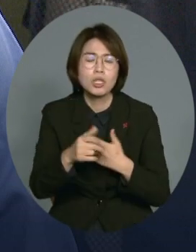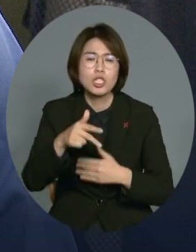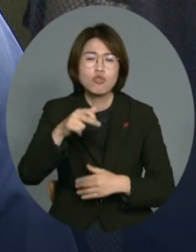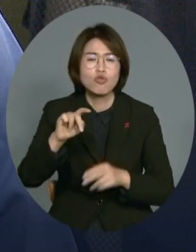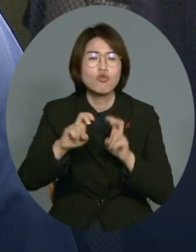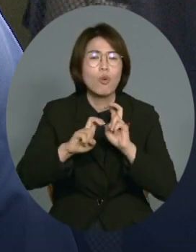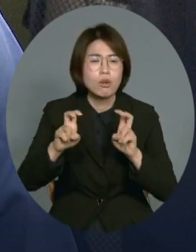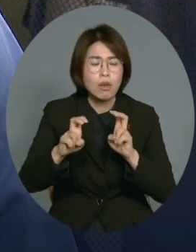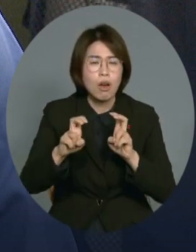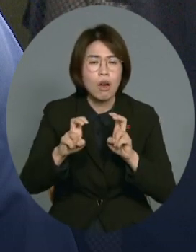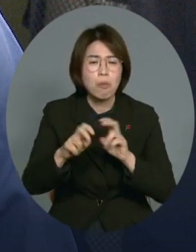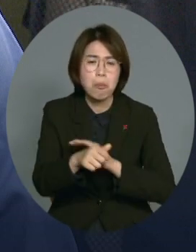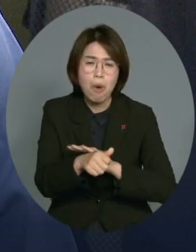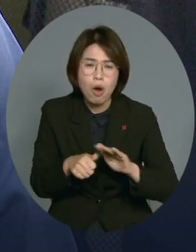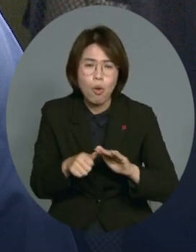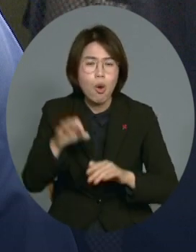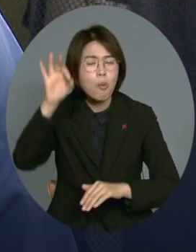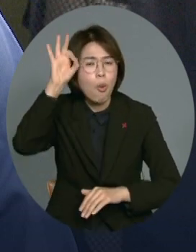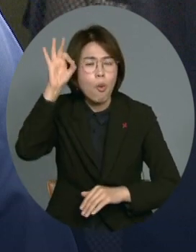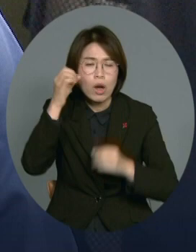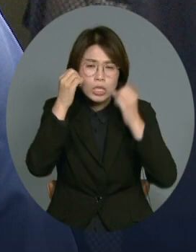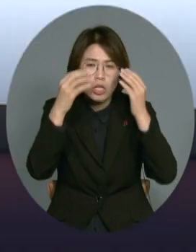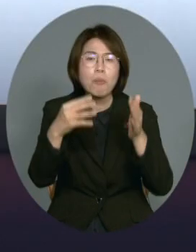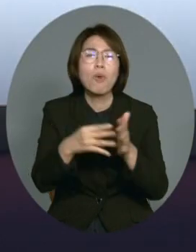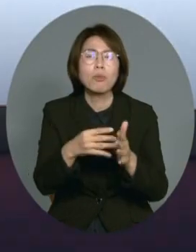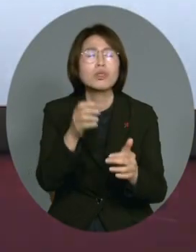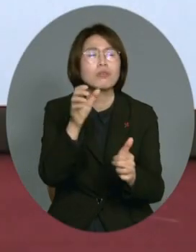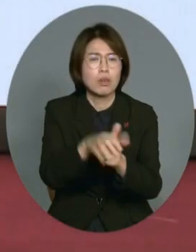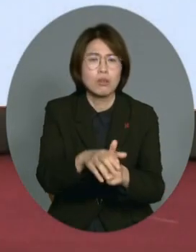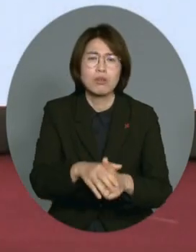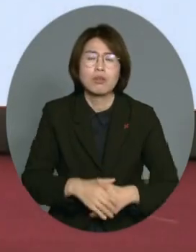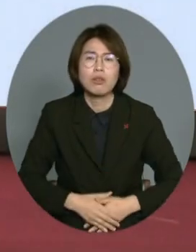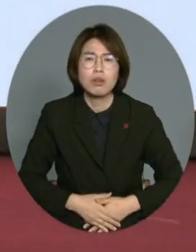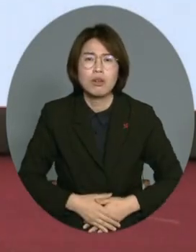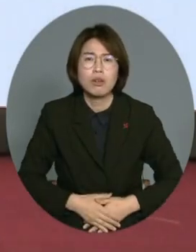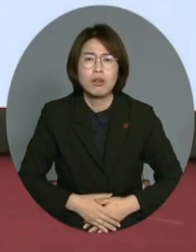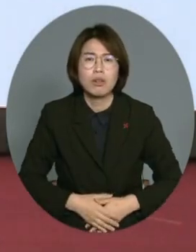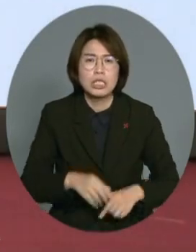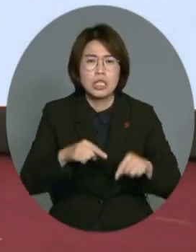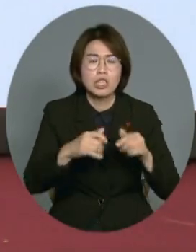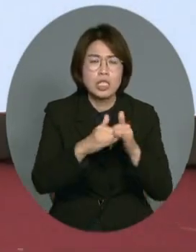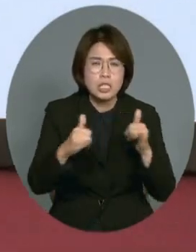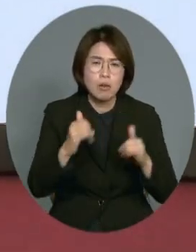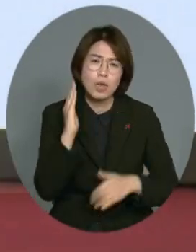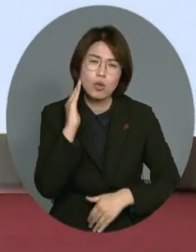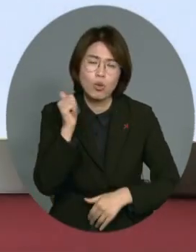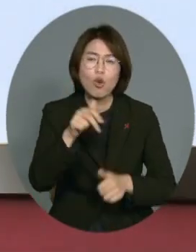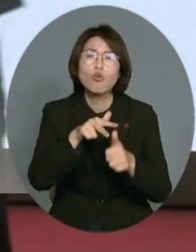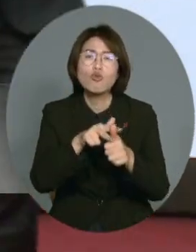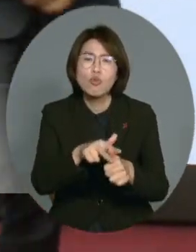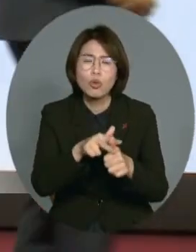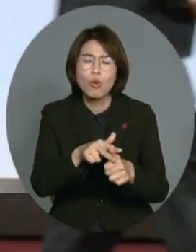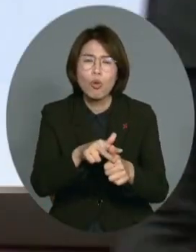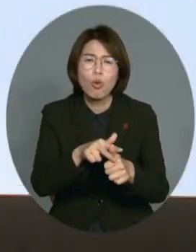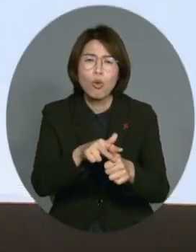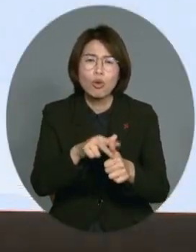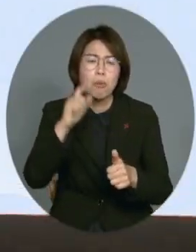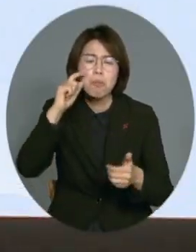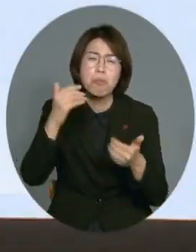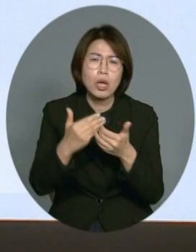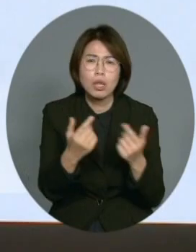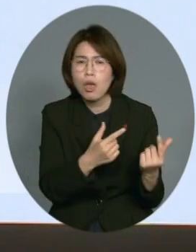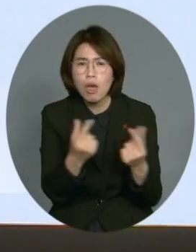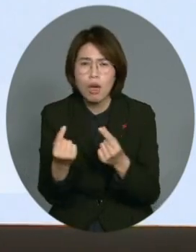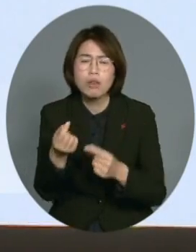빠져나가고 포항에 있는 신세를 법인이 책임지는 지역 정치권과 대선후보들까지 한 목소리로 반대에